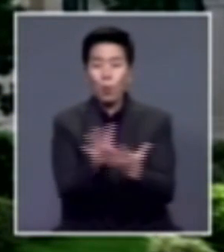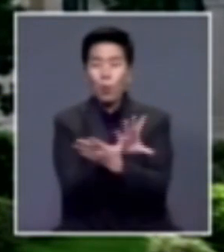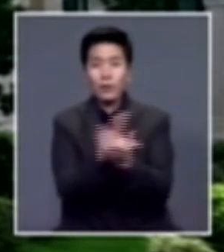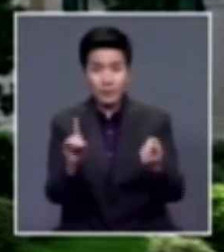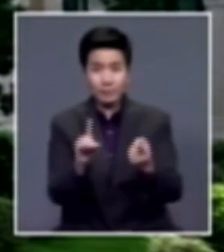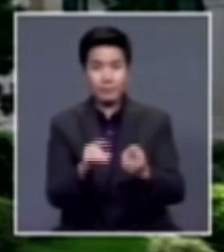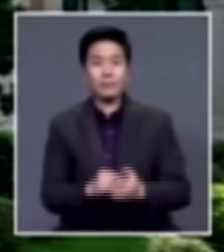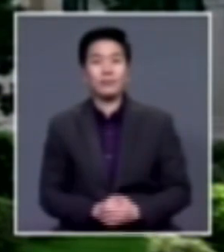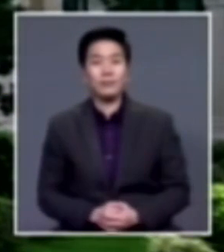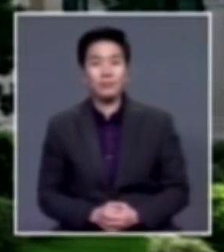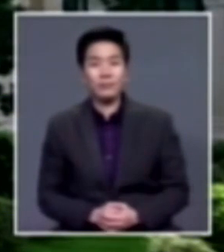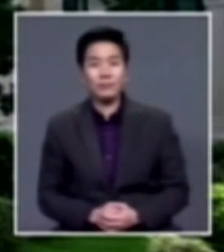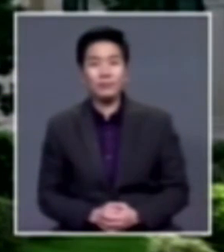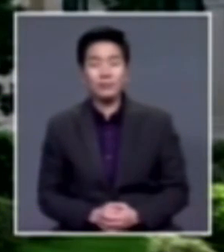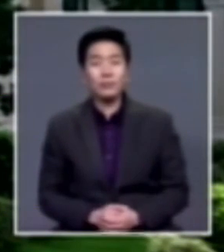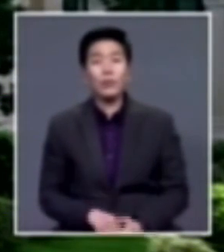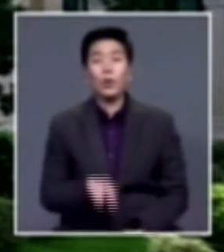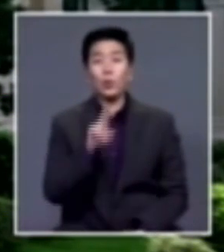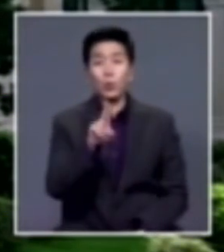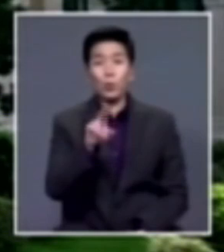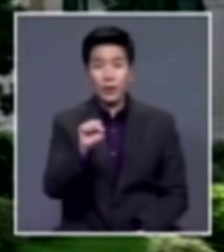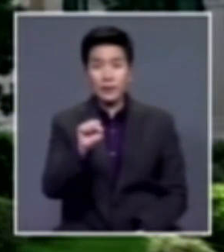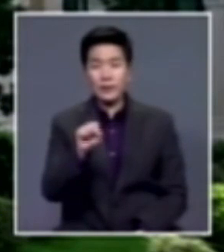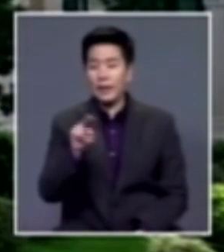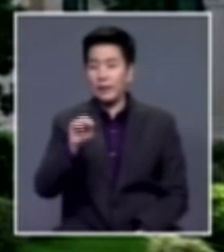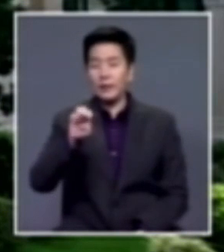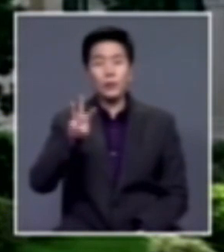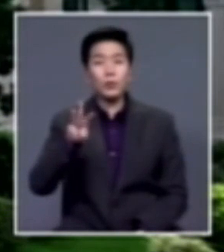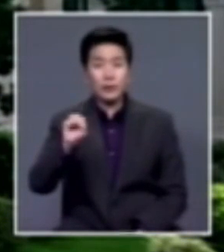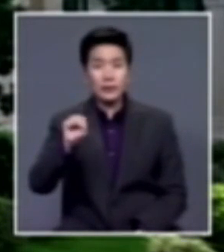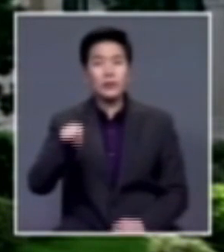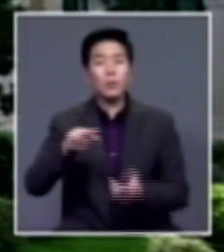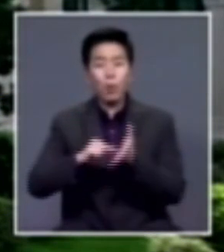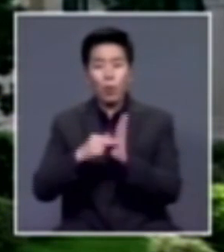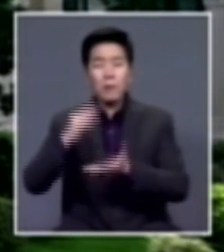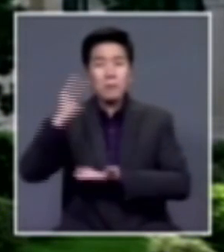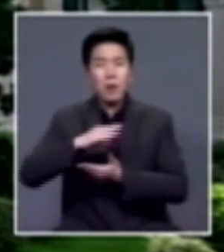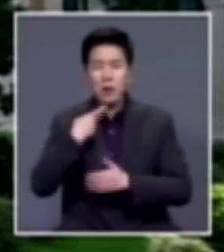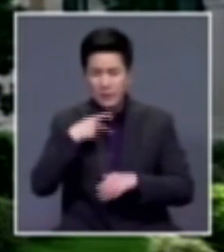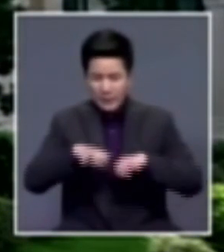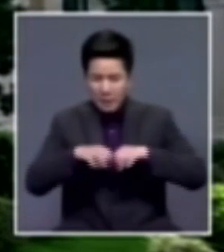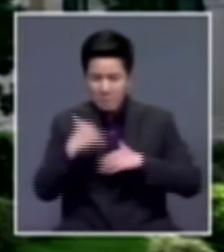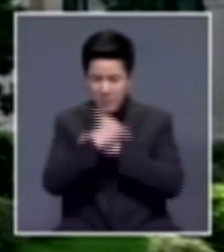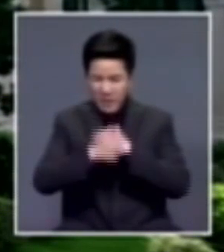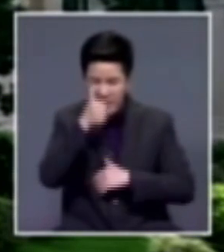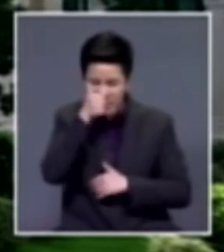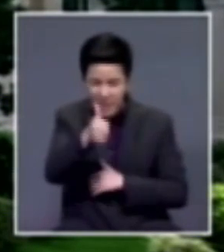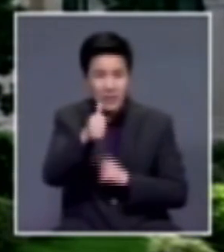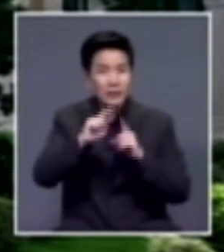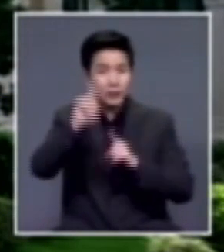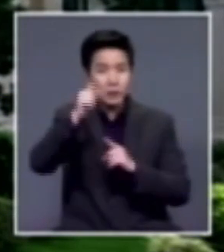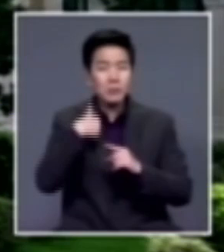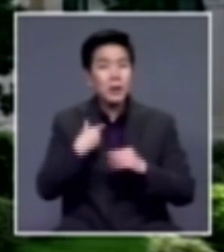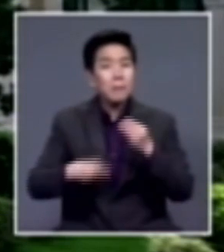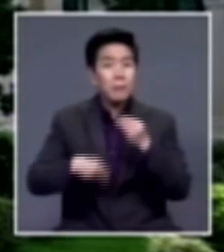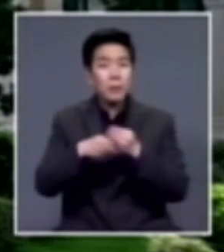นะครับนอกจากนี้แล้ว US News and World Report นะครับก็ได้มีการจัดอันดับของประเทศที่ดีที่สุดในด้านอื่นเพิ่มเติมอีกด้วย